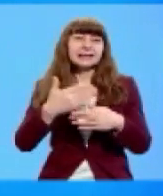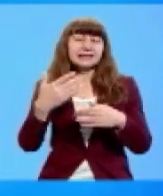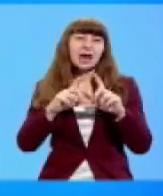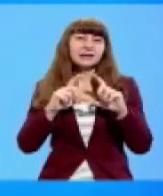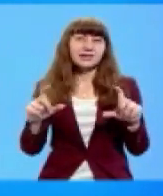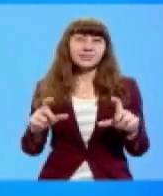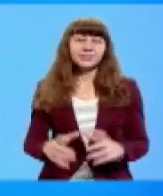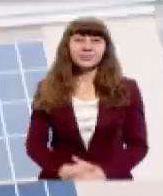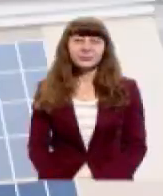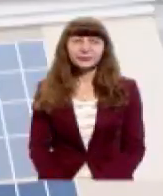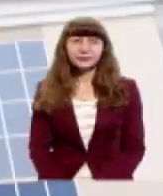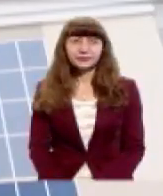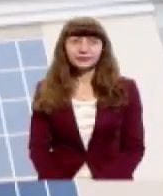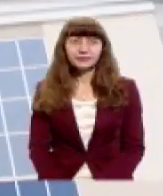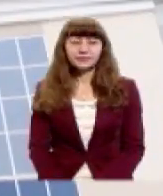алды.